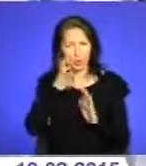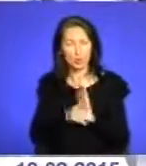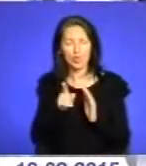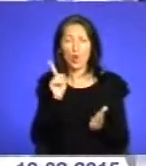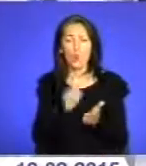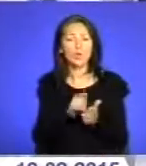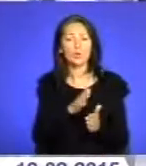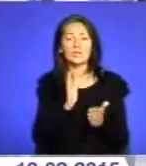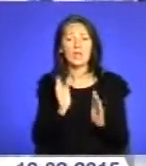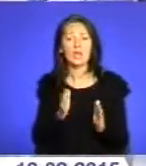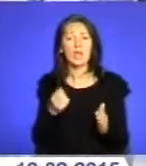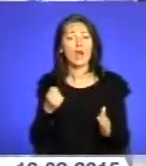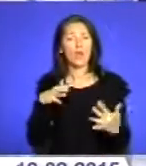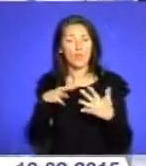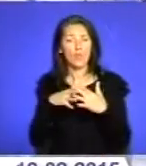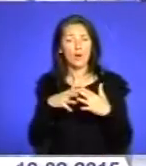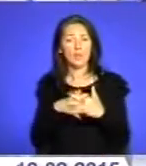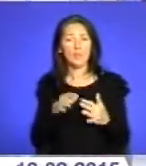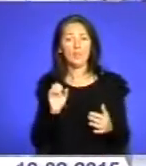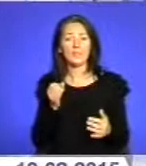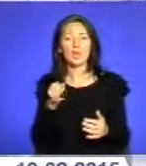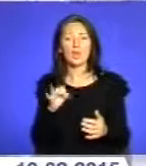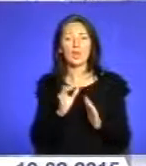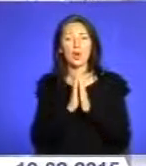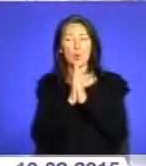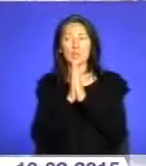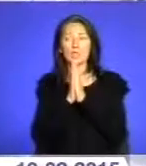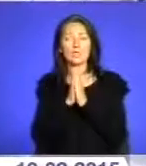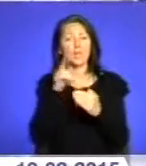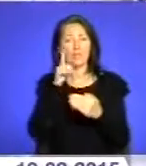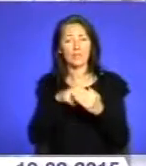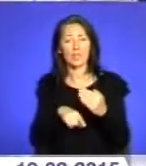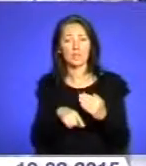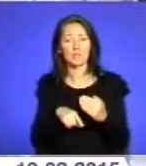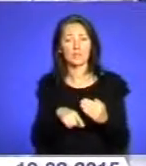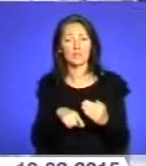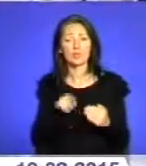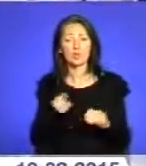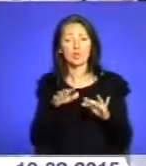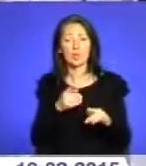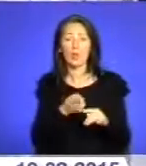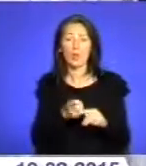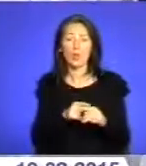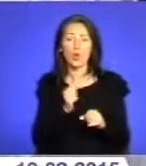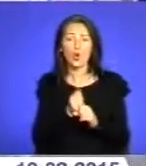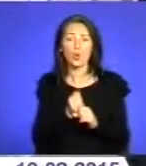не лише воювати, а й молитися, вірити в ту справу, яку вони роблять.